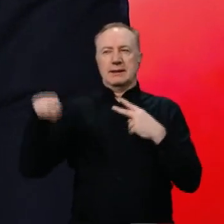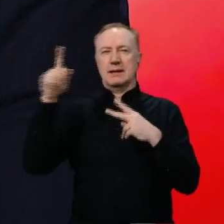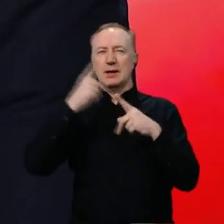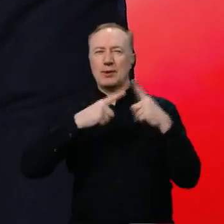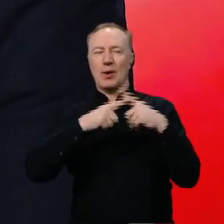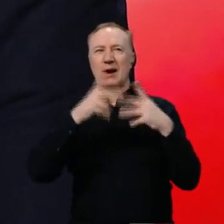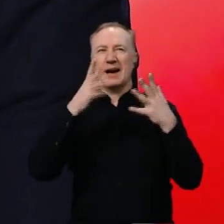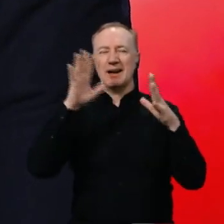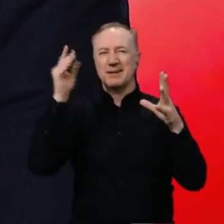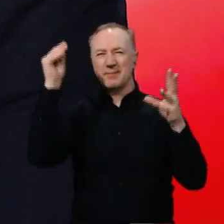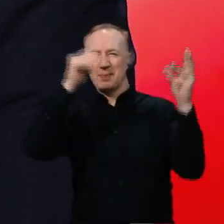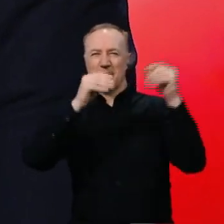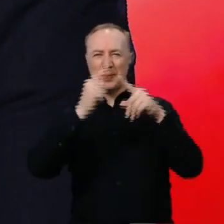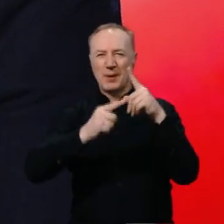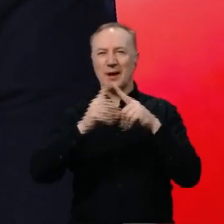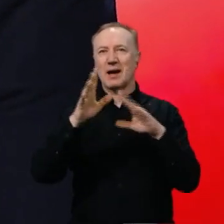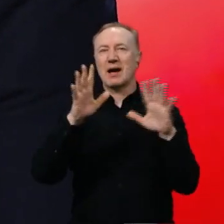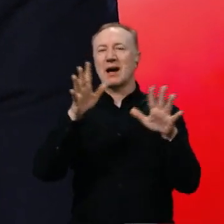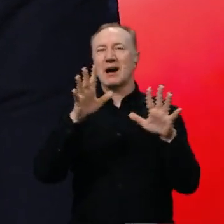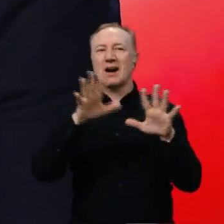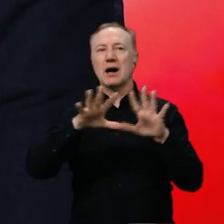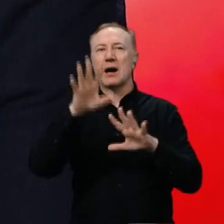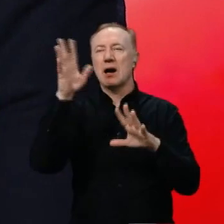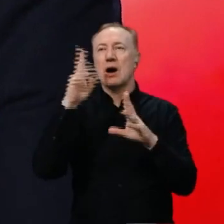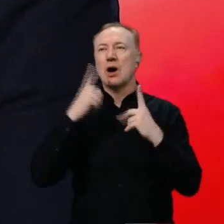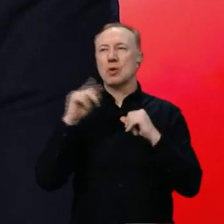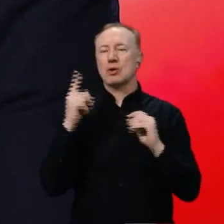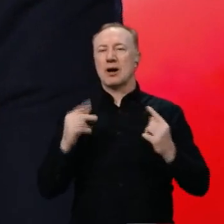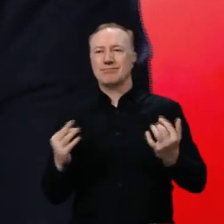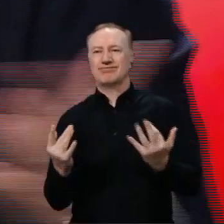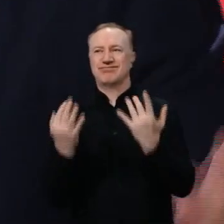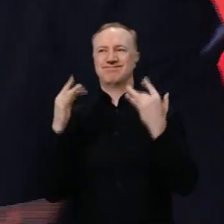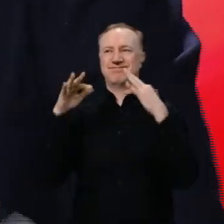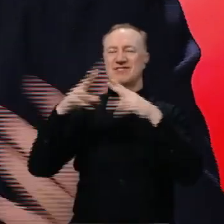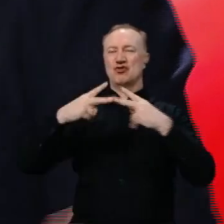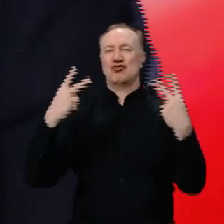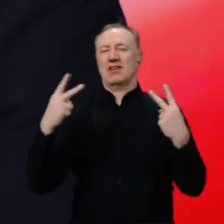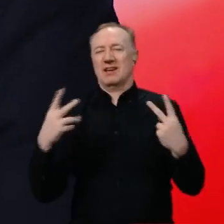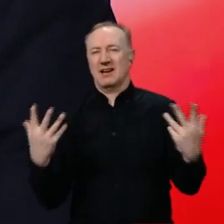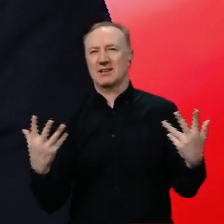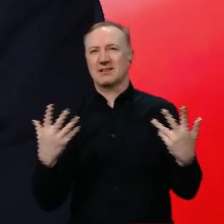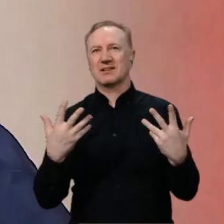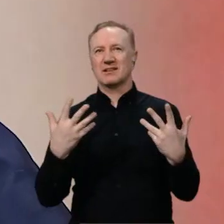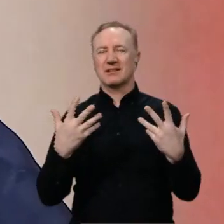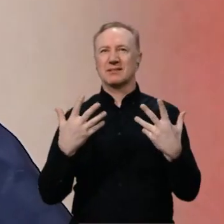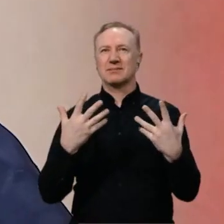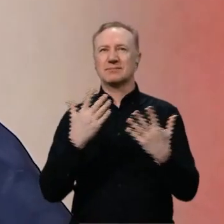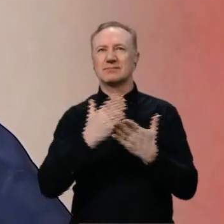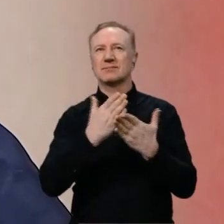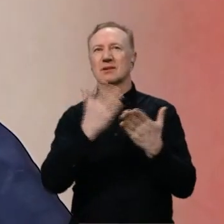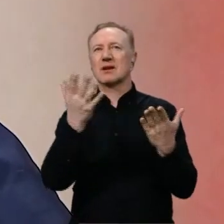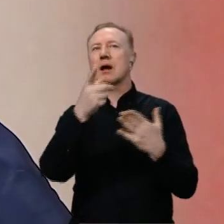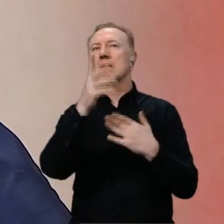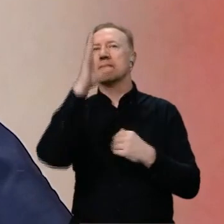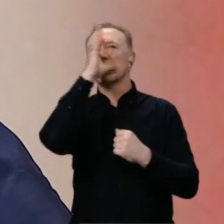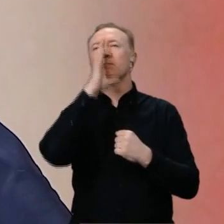naciągają rzeczywistość, ale powiedzmy sobie szczerze, naciągają, bo ktoś ich do tego inspiruje. No nie ma przypadku w tym, że jest takie. Pamiętajmy też, że nie ma, jeśli chodzi o